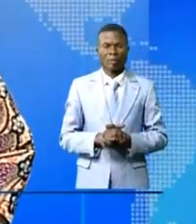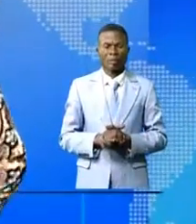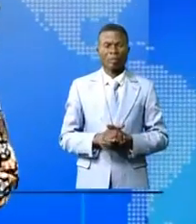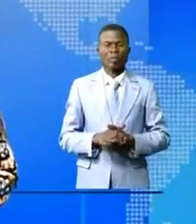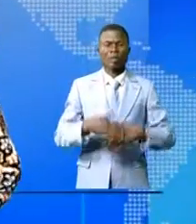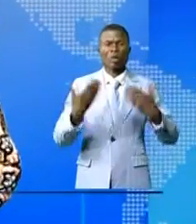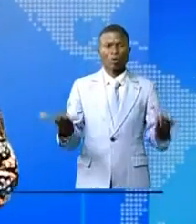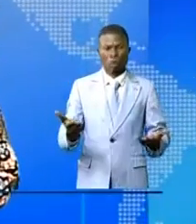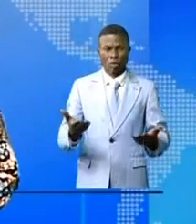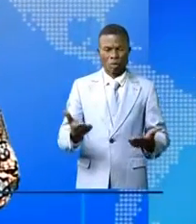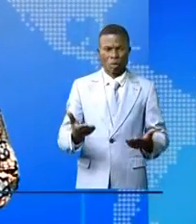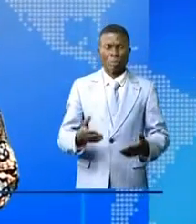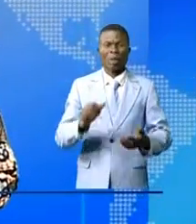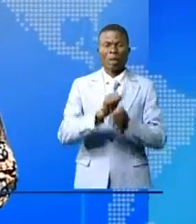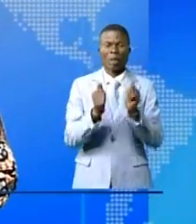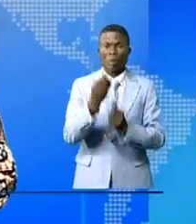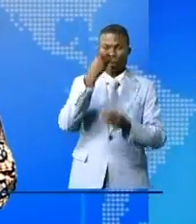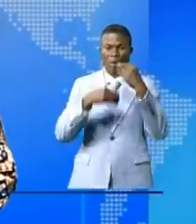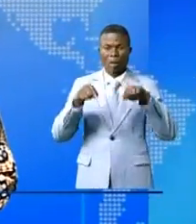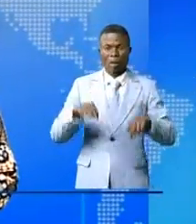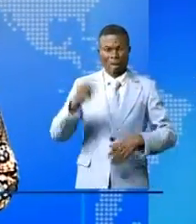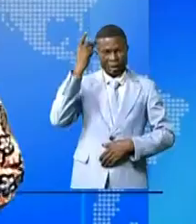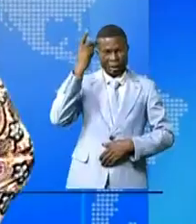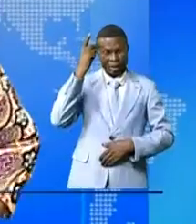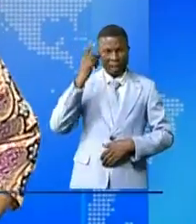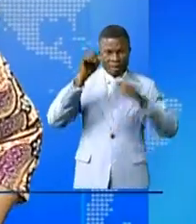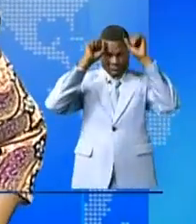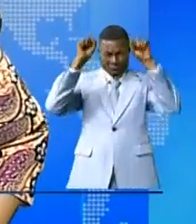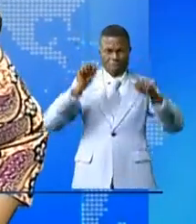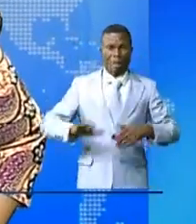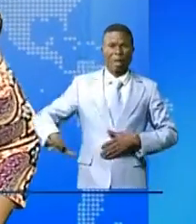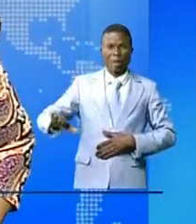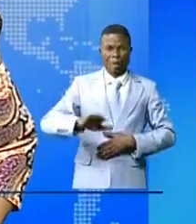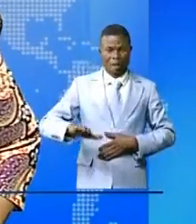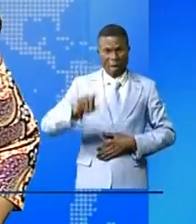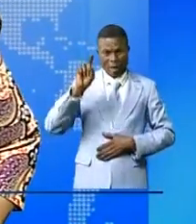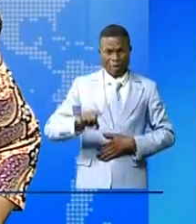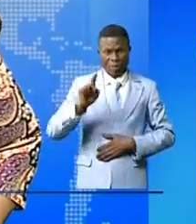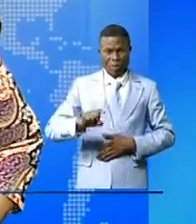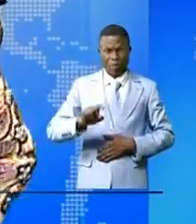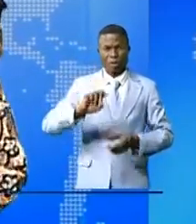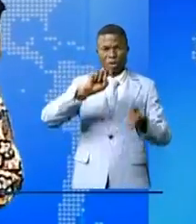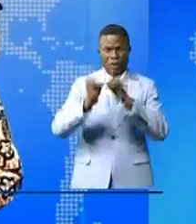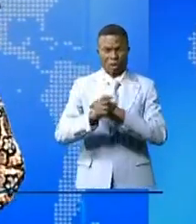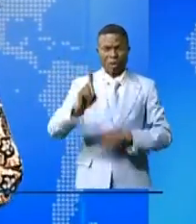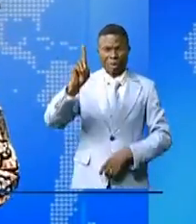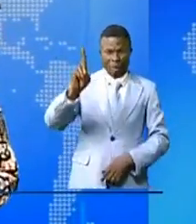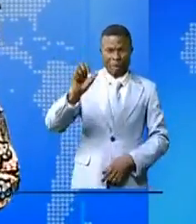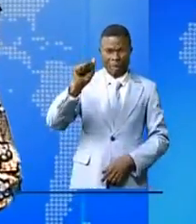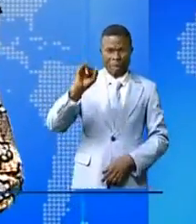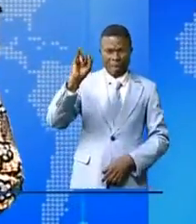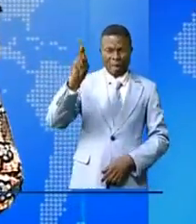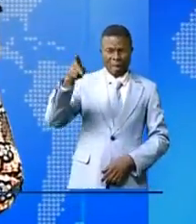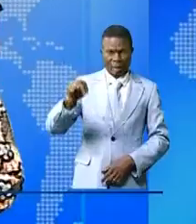Comment garantir l'autosuffisance alimentaire à Kinshasa? Le président de la République veut faire du Daipen une unité de